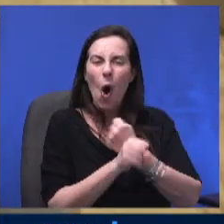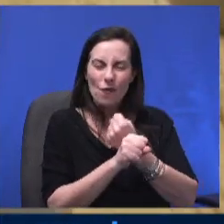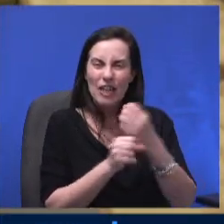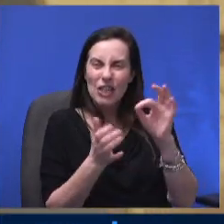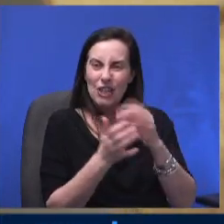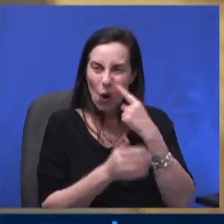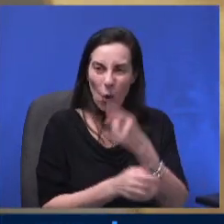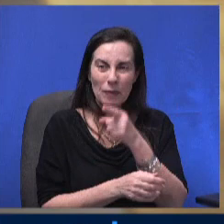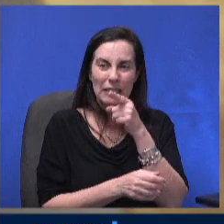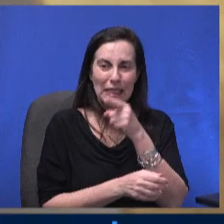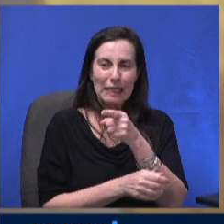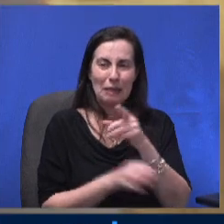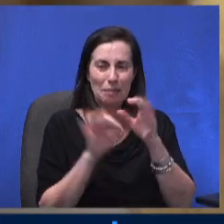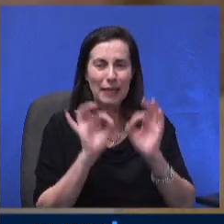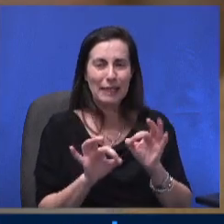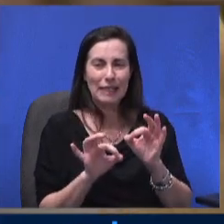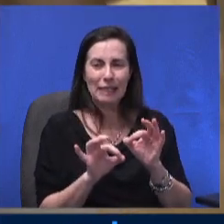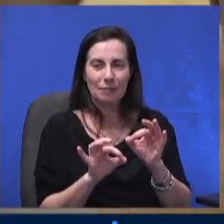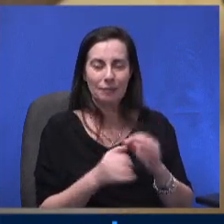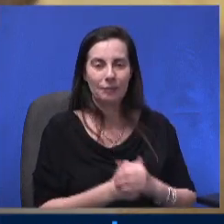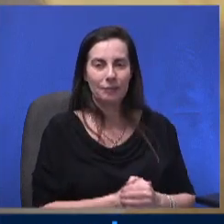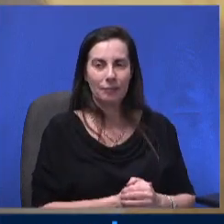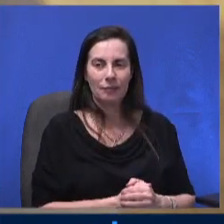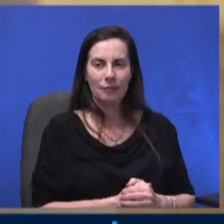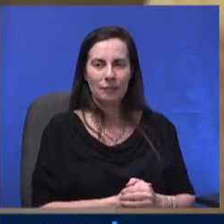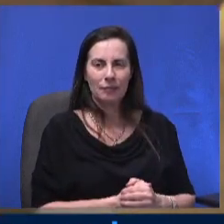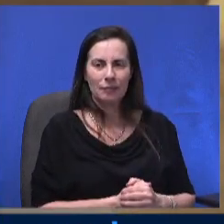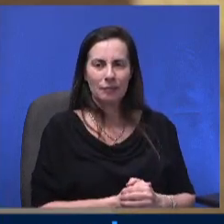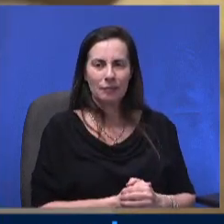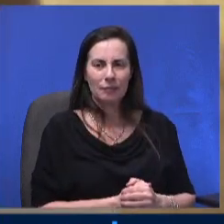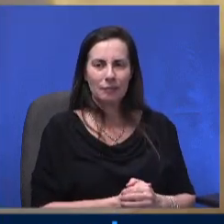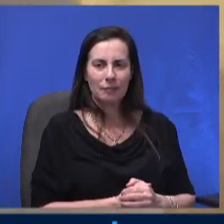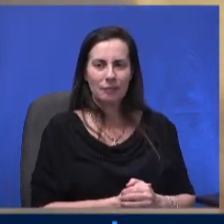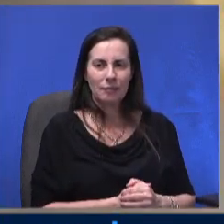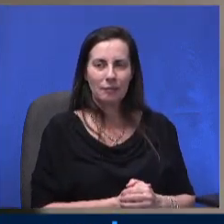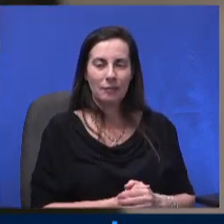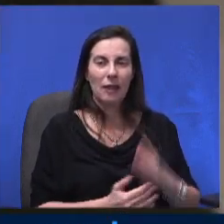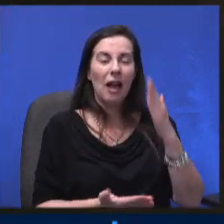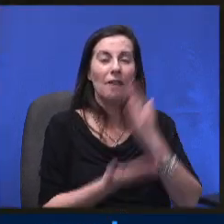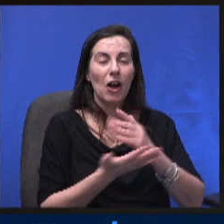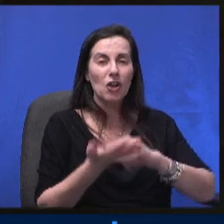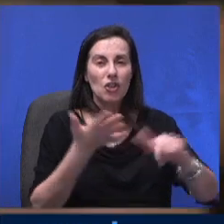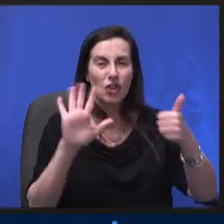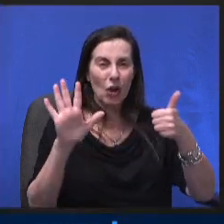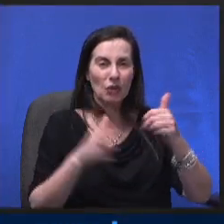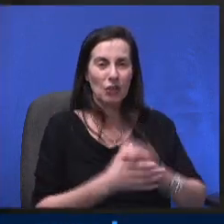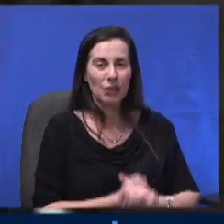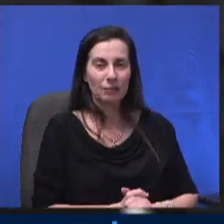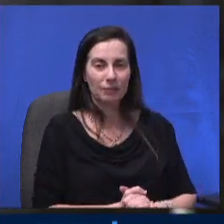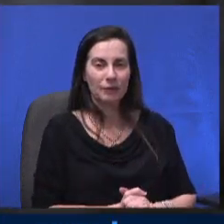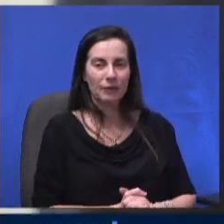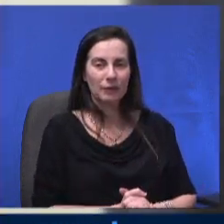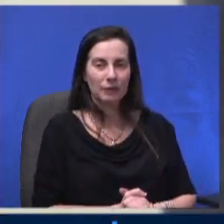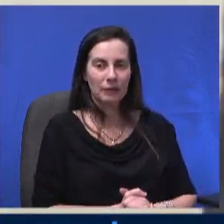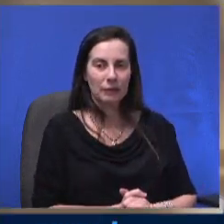בעצם המיסו שלי. זה כבר בין איזה חצי שנה. יש לזה ריח